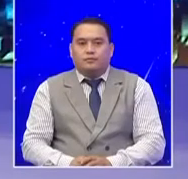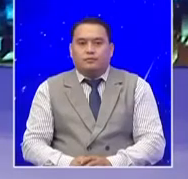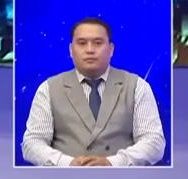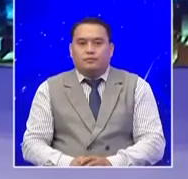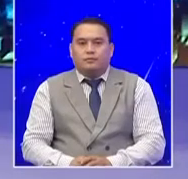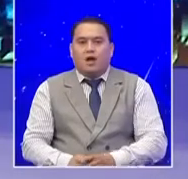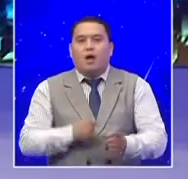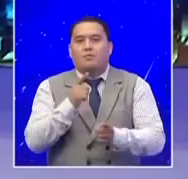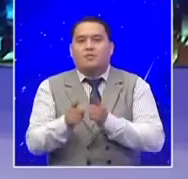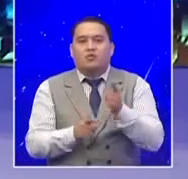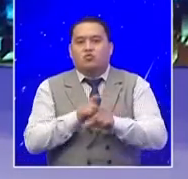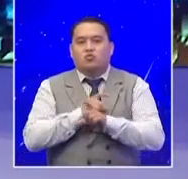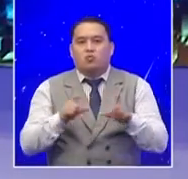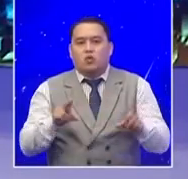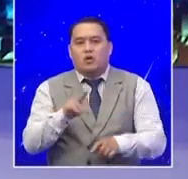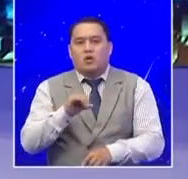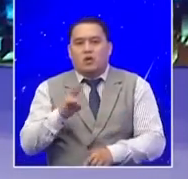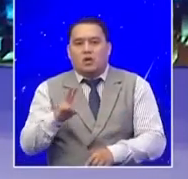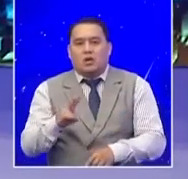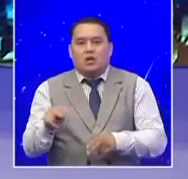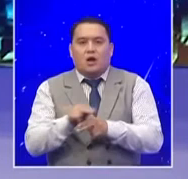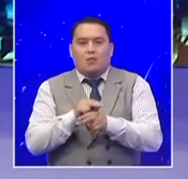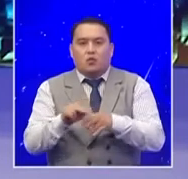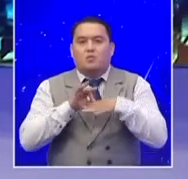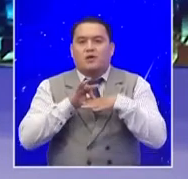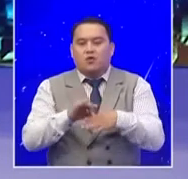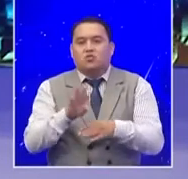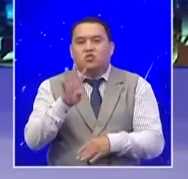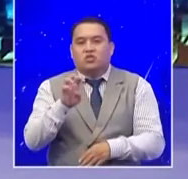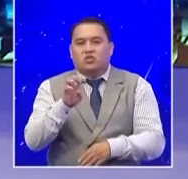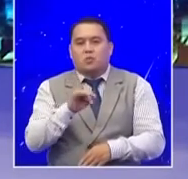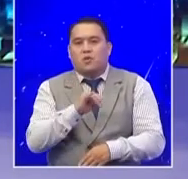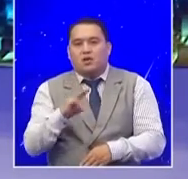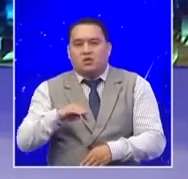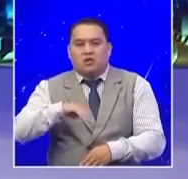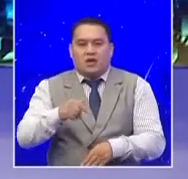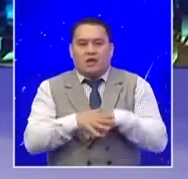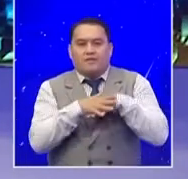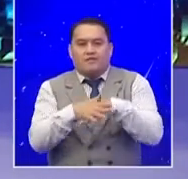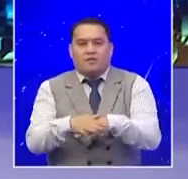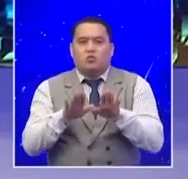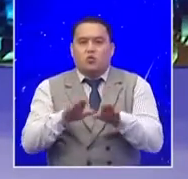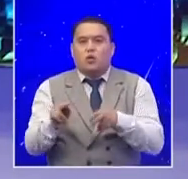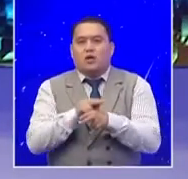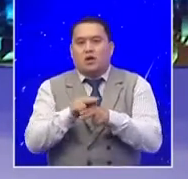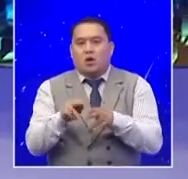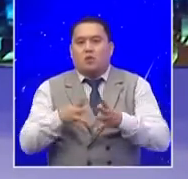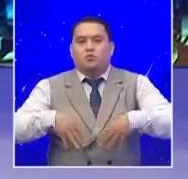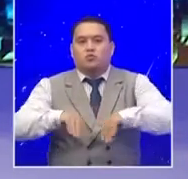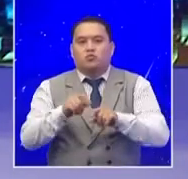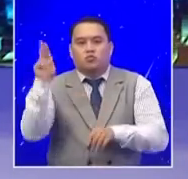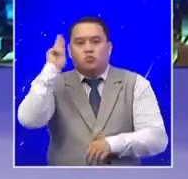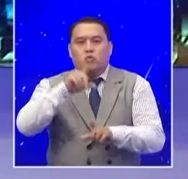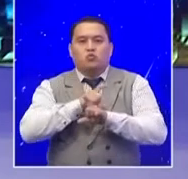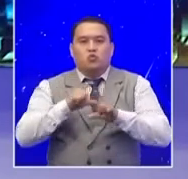Статус обновлен. В школах Кигенского района идет капитальный ремонт. 400 миллионов тенге выделено только на реконструкцию